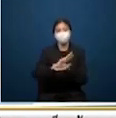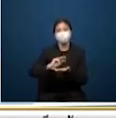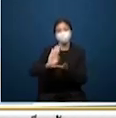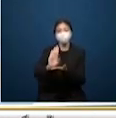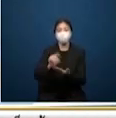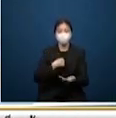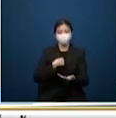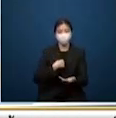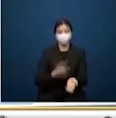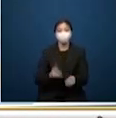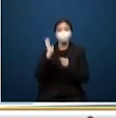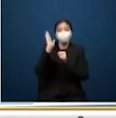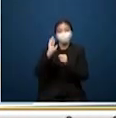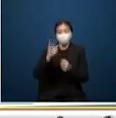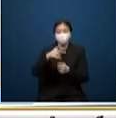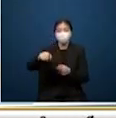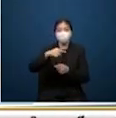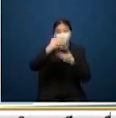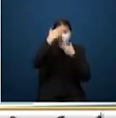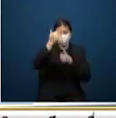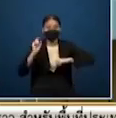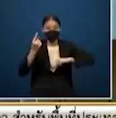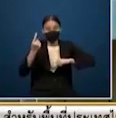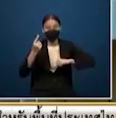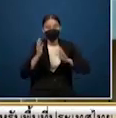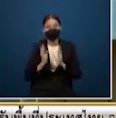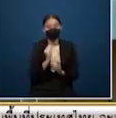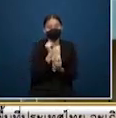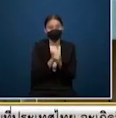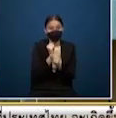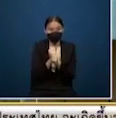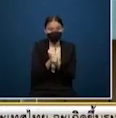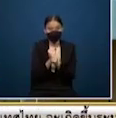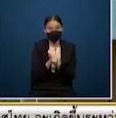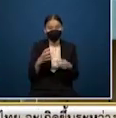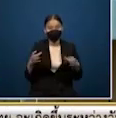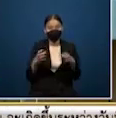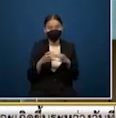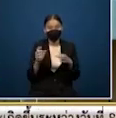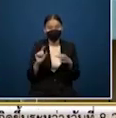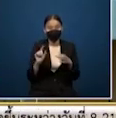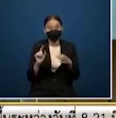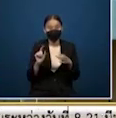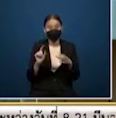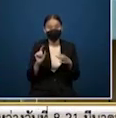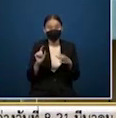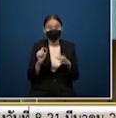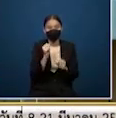เรื่องให้คณะรัฐมนตรีเนี่ยนะครับรับไปพิจารณาว่าจะให้มีการทำประชามติ